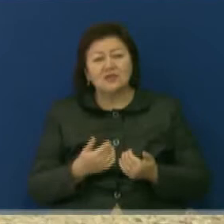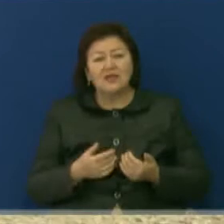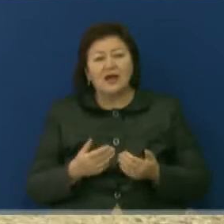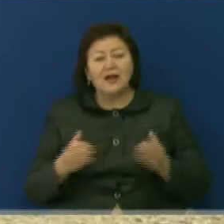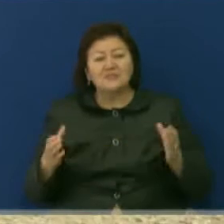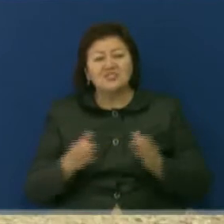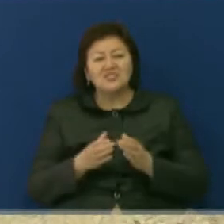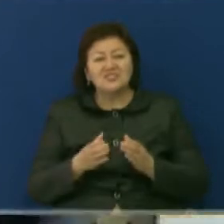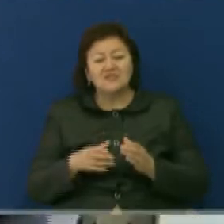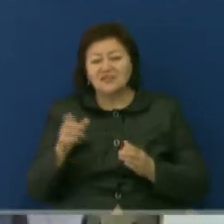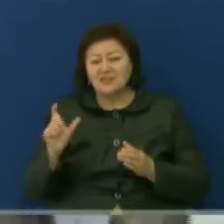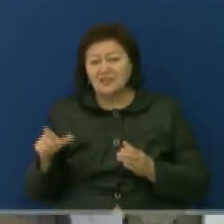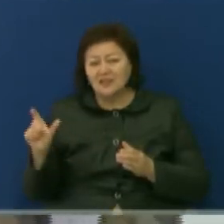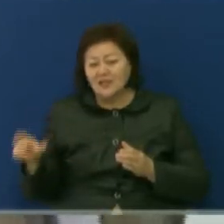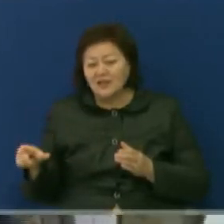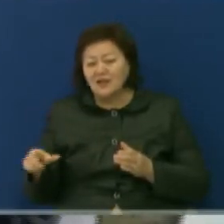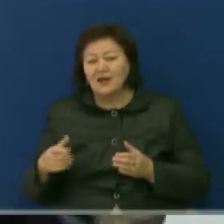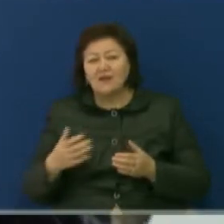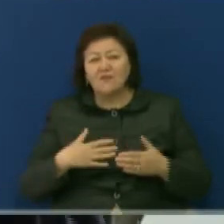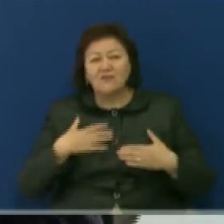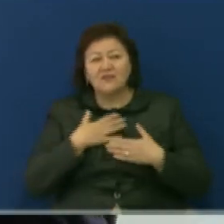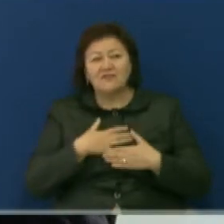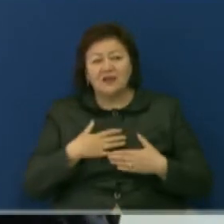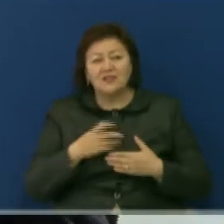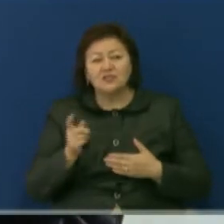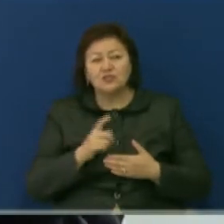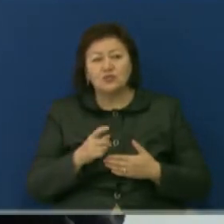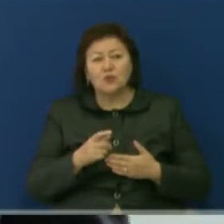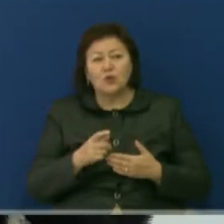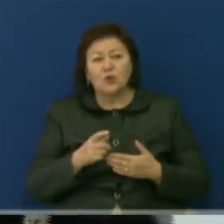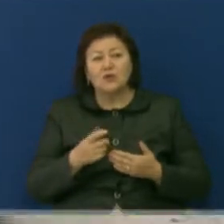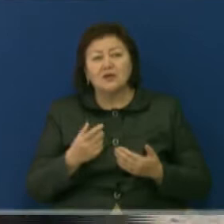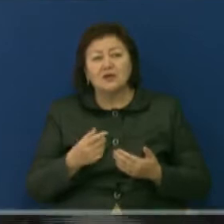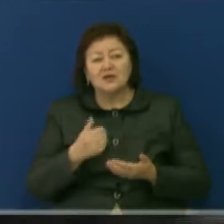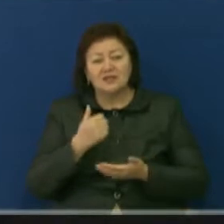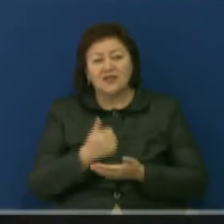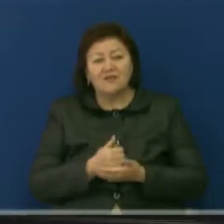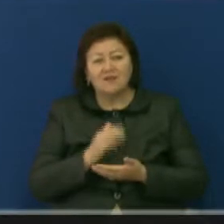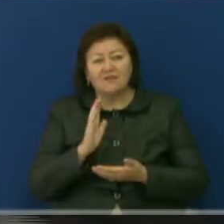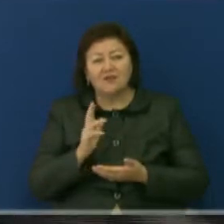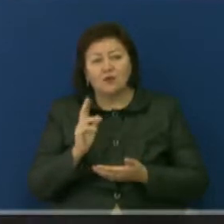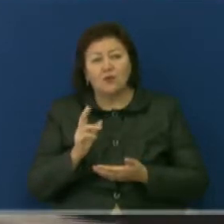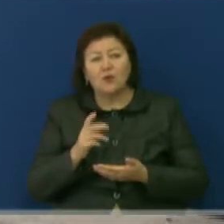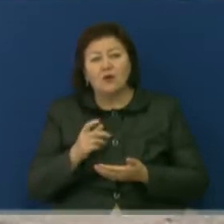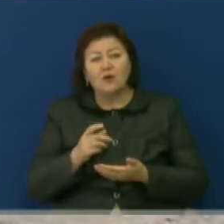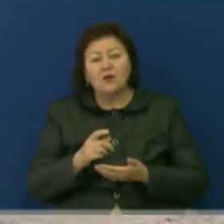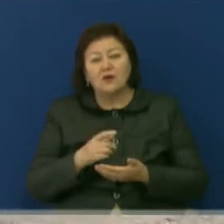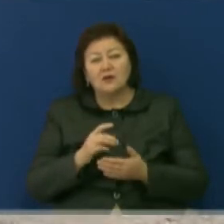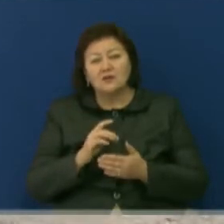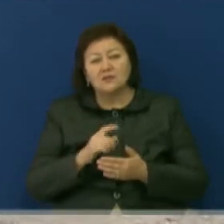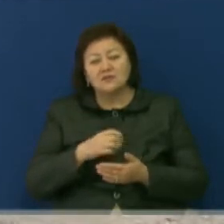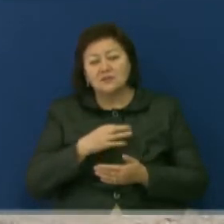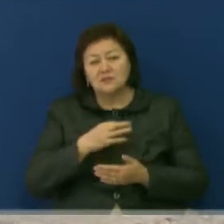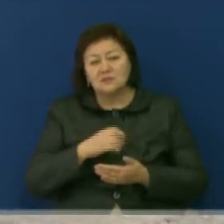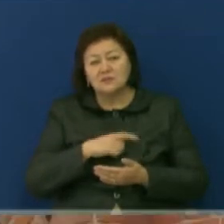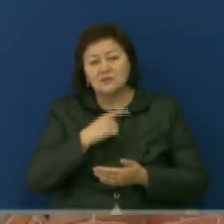Ахметов жақын арада ғимаратқа арнайы мәртебе берілетіндіктен оның бұзылмайтынын мәлімдеді. Аймақ басшысы ғимараттың бастапқы сәулеттік